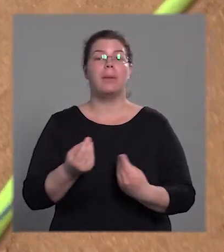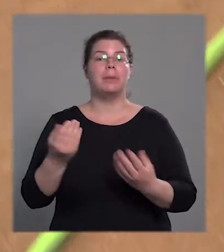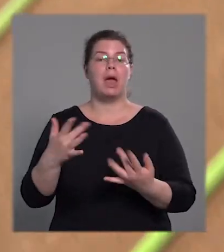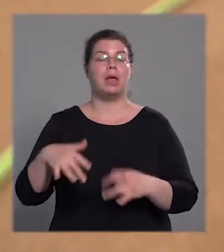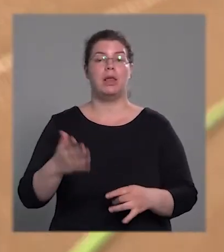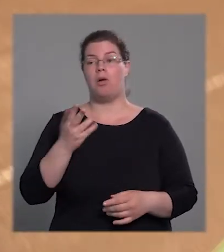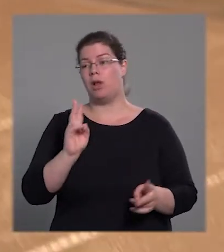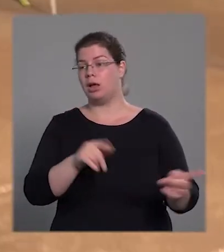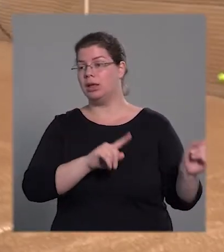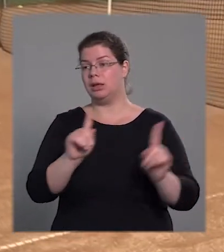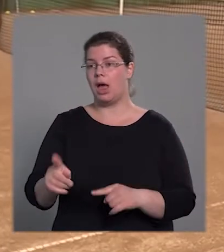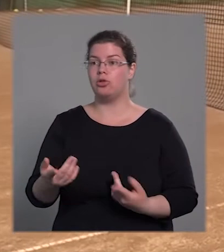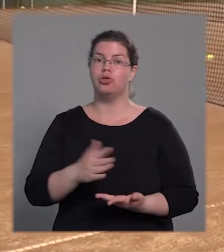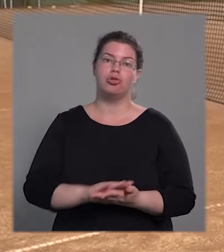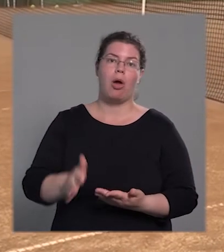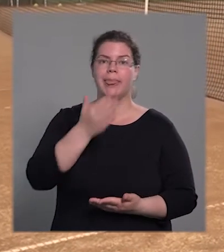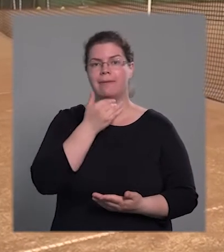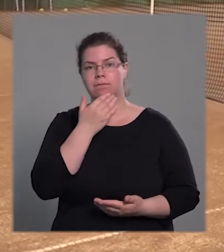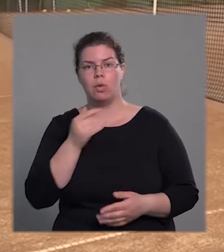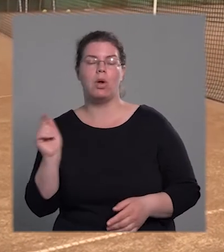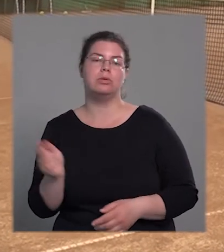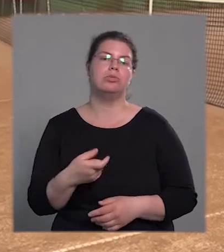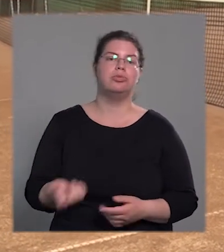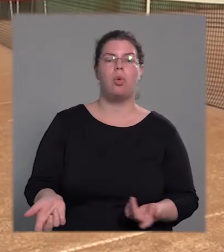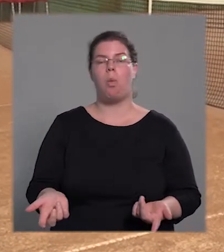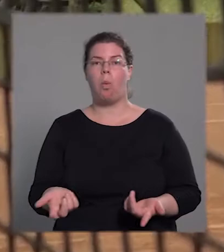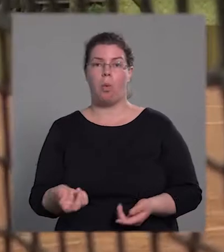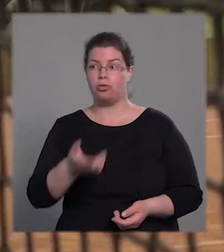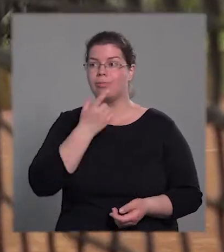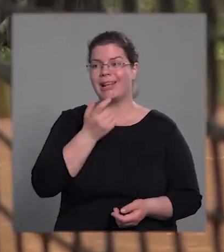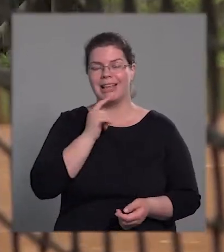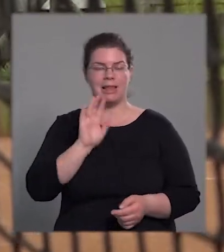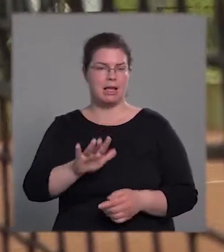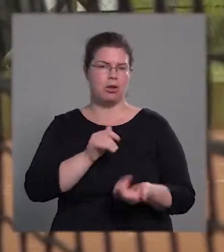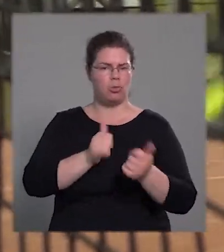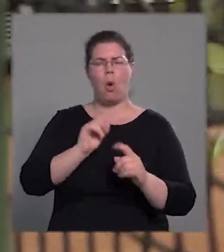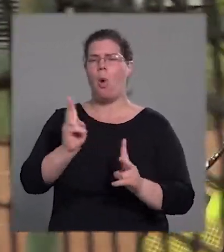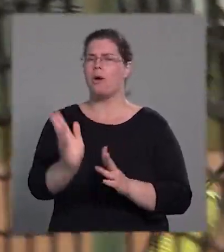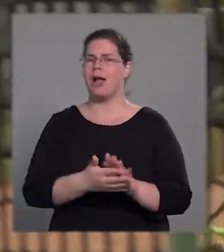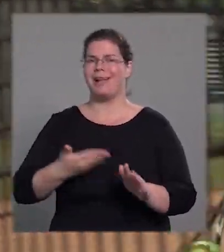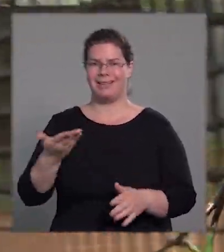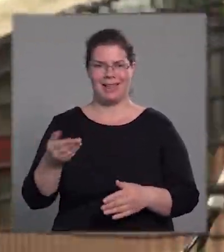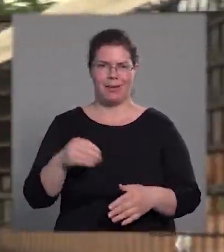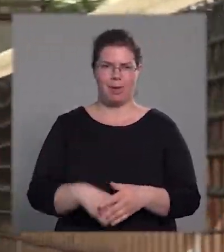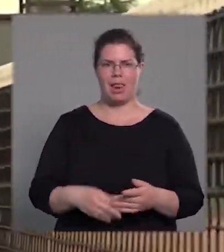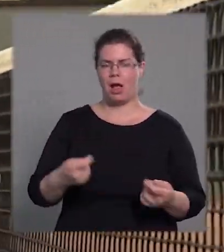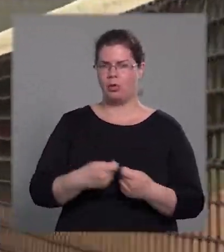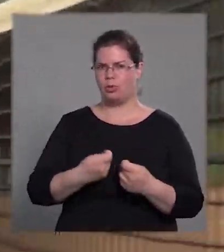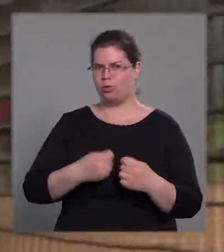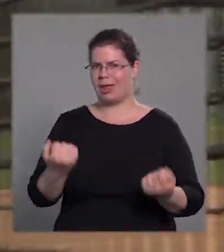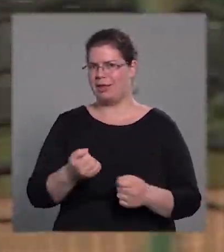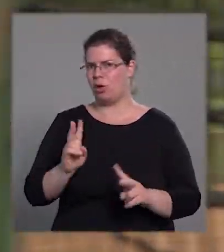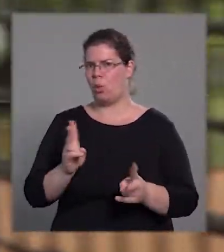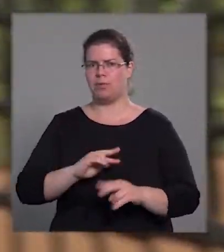soha nem volt ütő a kezében, csak megtetszett neki ez a sport, akkor hogyan kezdtek bele a közös edzésbe, vagy hogy van ennek a